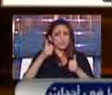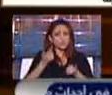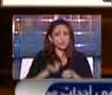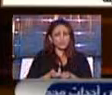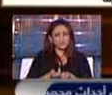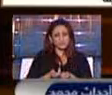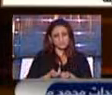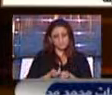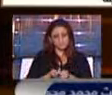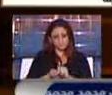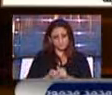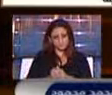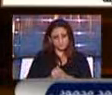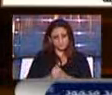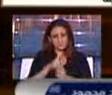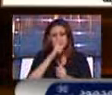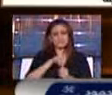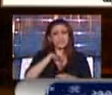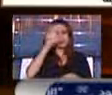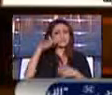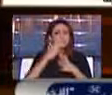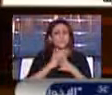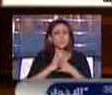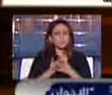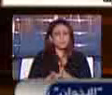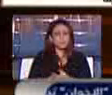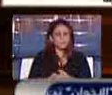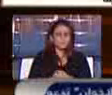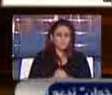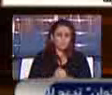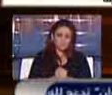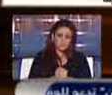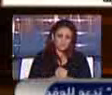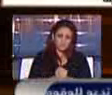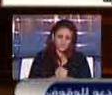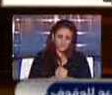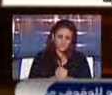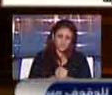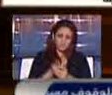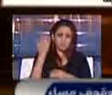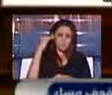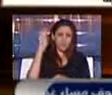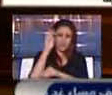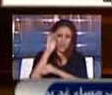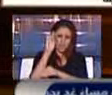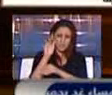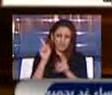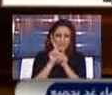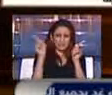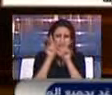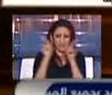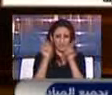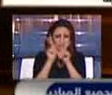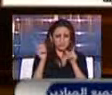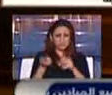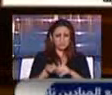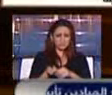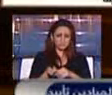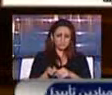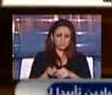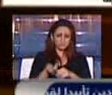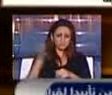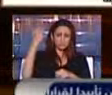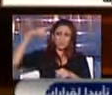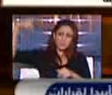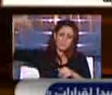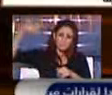اللي حصلت محاكمات هزليه، يعني لدرجه ان حسن الويني في شهادته في موقعة الجمل قال انه لم يشاهد قناصه،